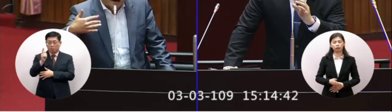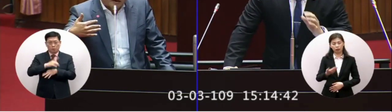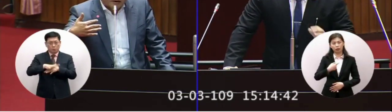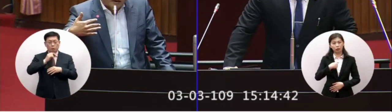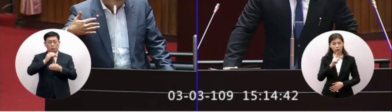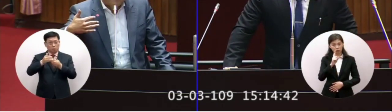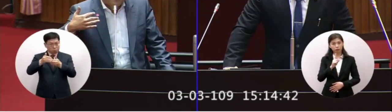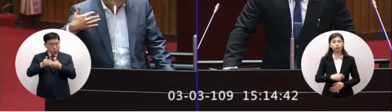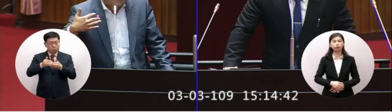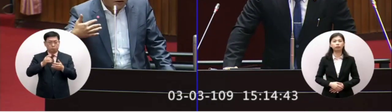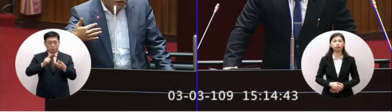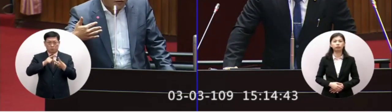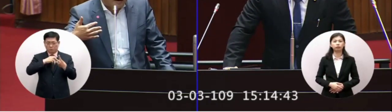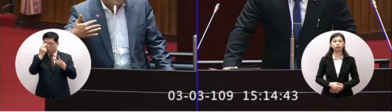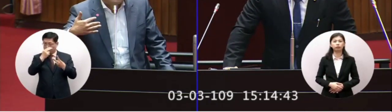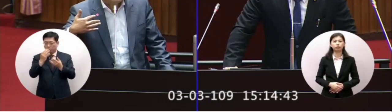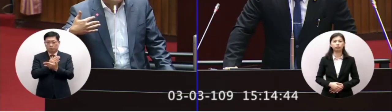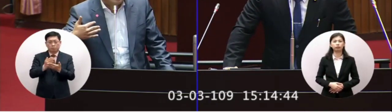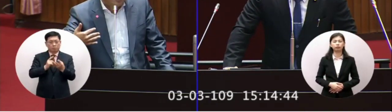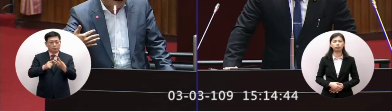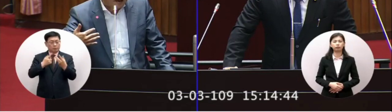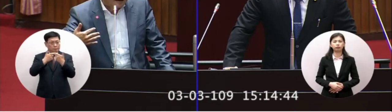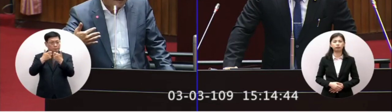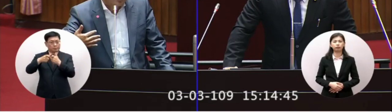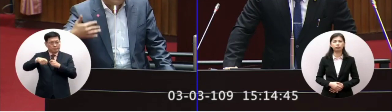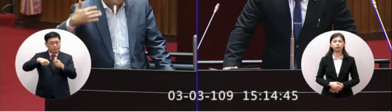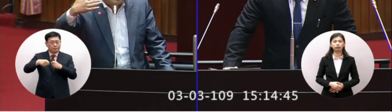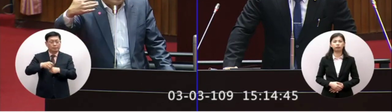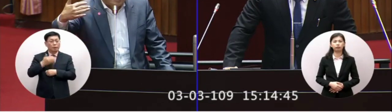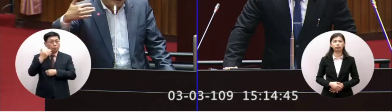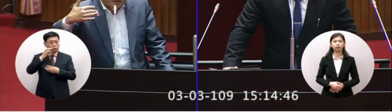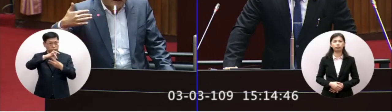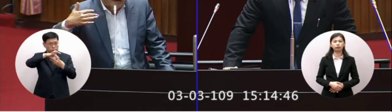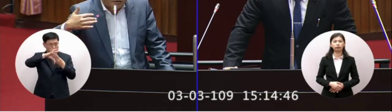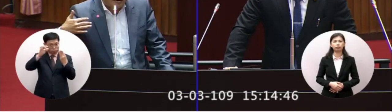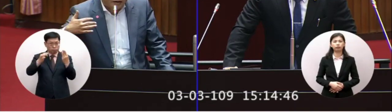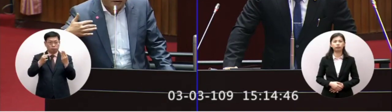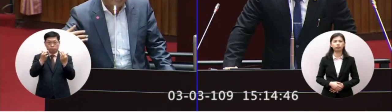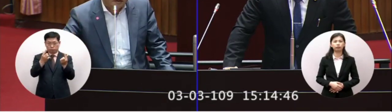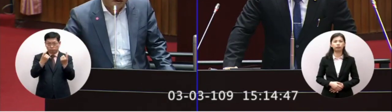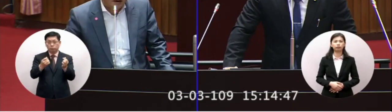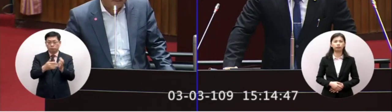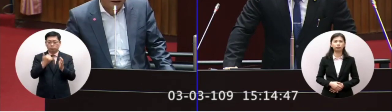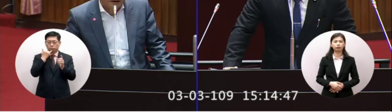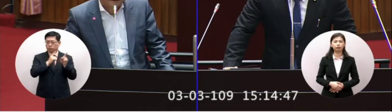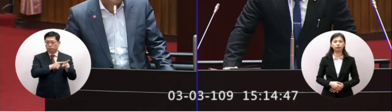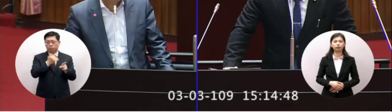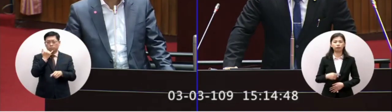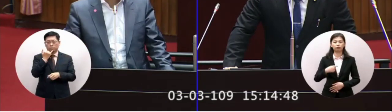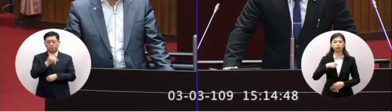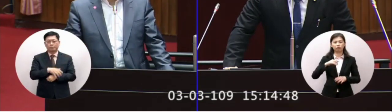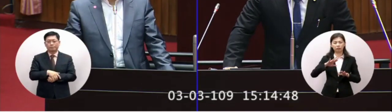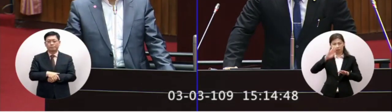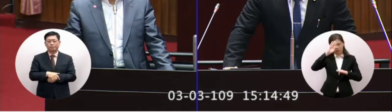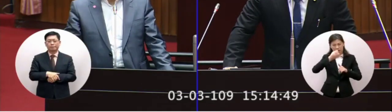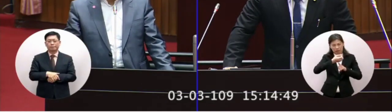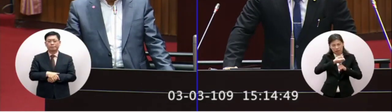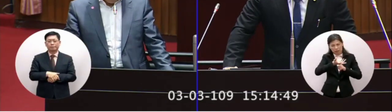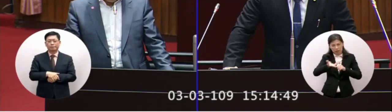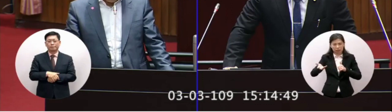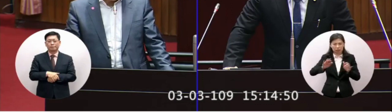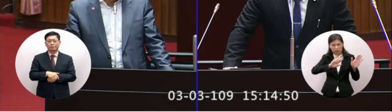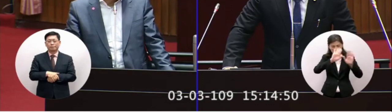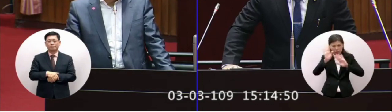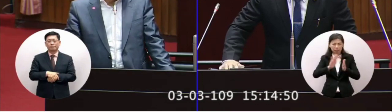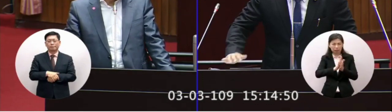政府，我们有一个必要性跟风险评估跟应变计划，如果符合这样东西就根据这样的。 因为我想整个疫情它是滚动式